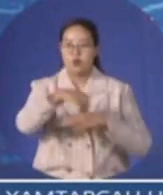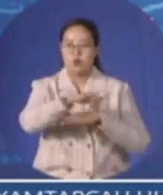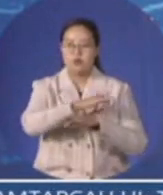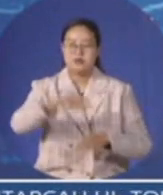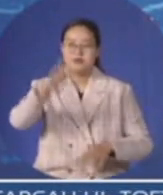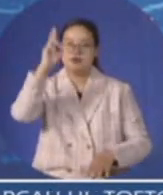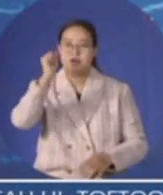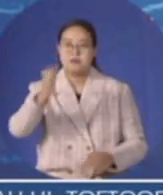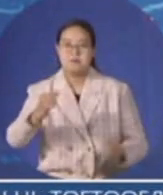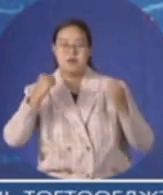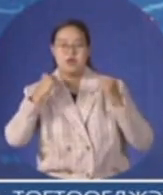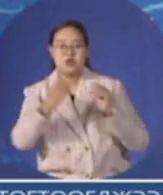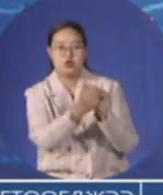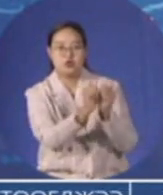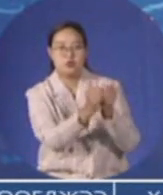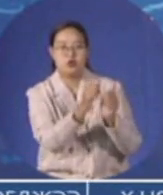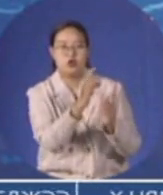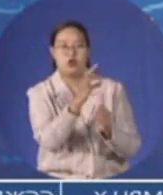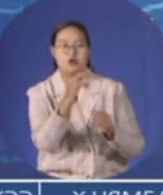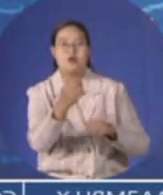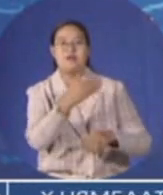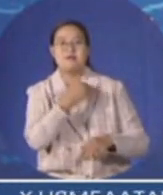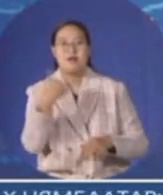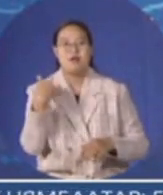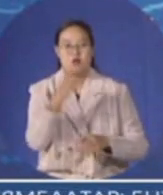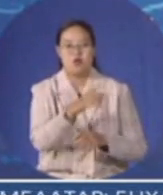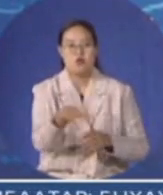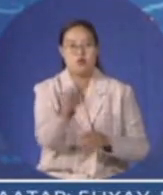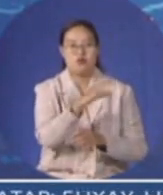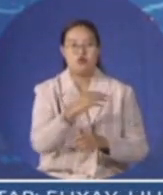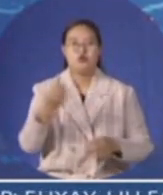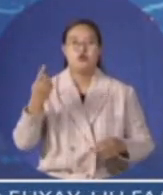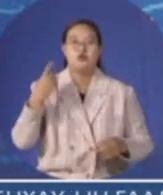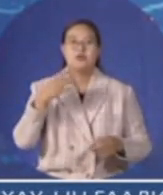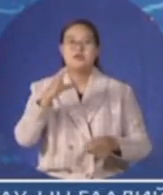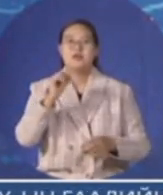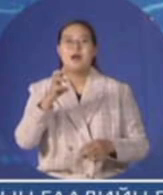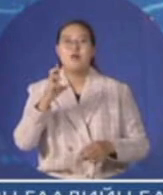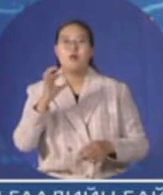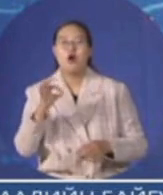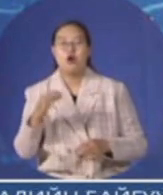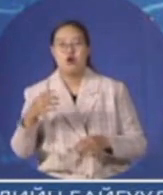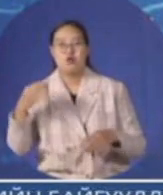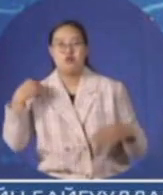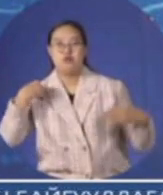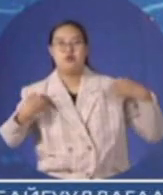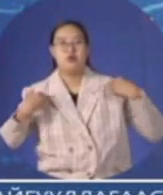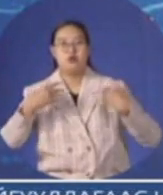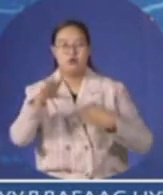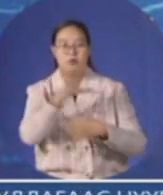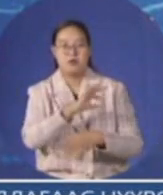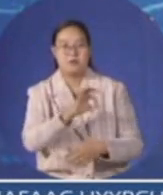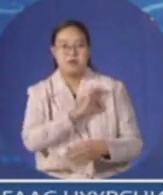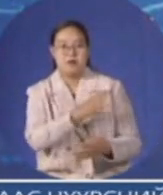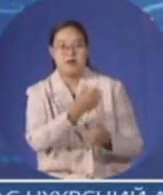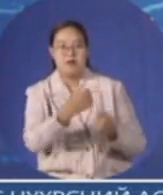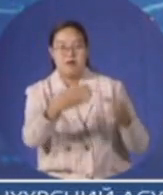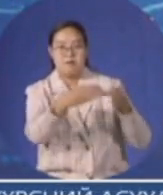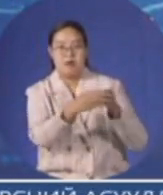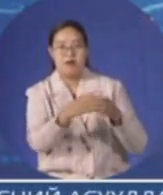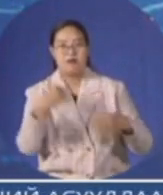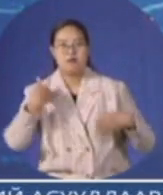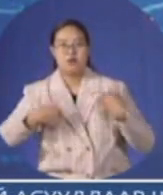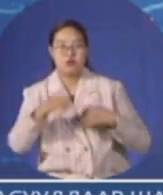Хэд болон биеийн тамир спортын улсын хорооны дарга нар өчигдөр самбо бүхий дэлхийн аварга шалгаруулах тэмцээнээс медаль хүртсэн баг тамирчин